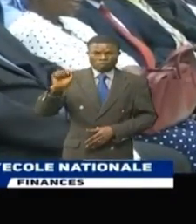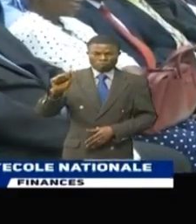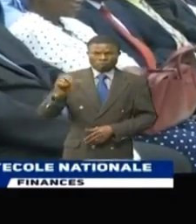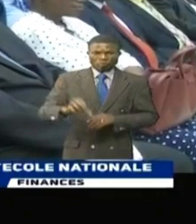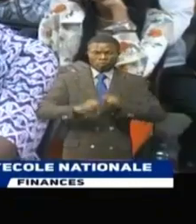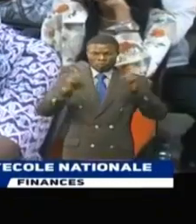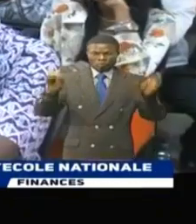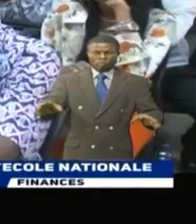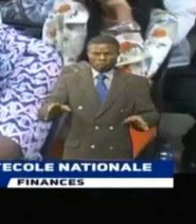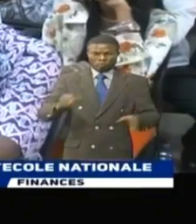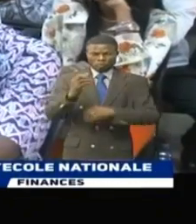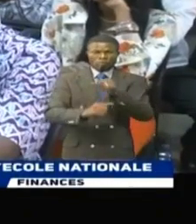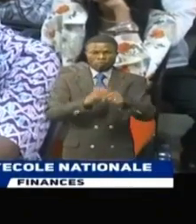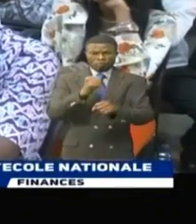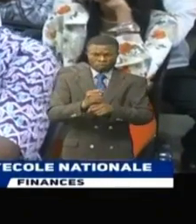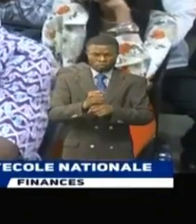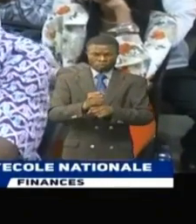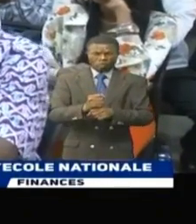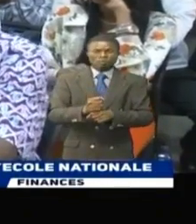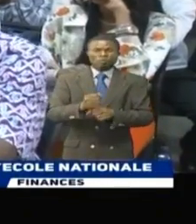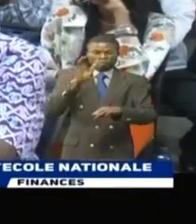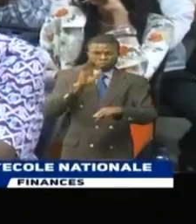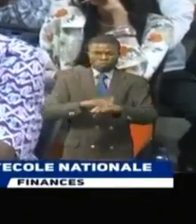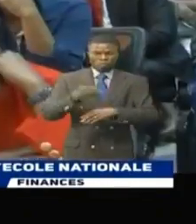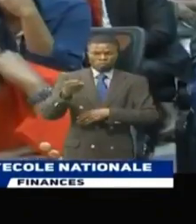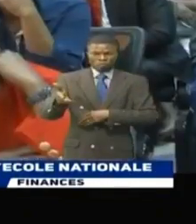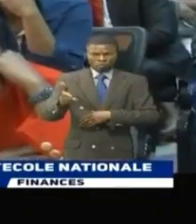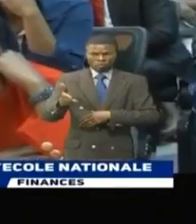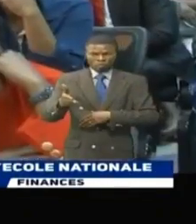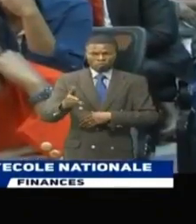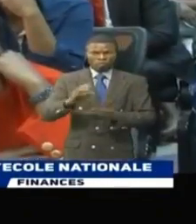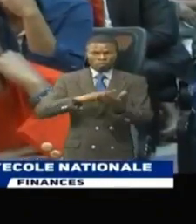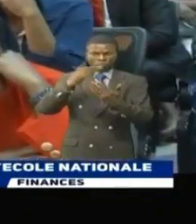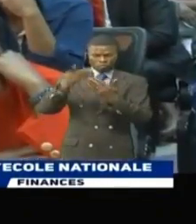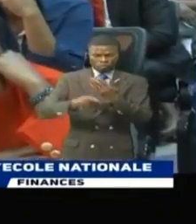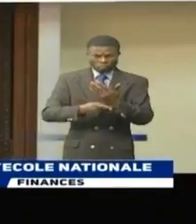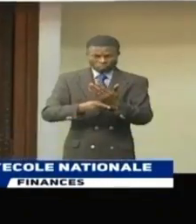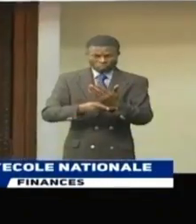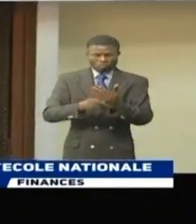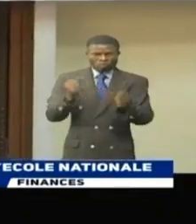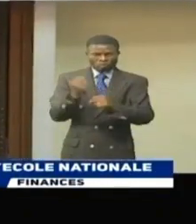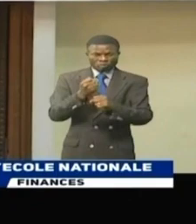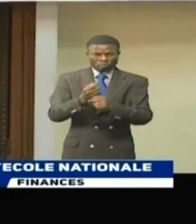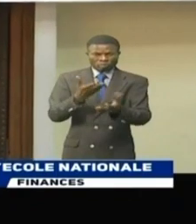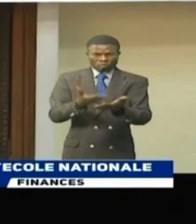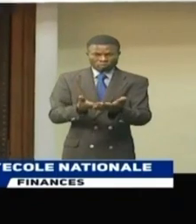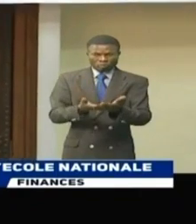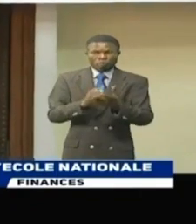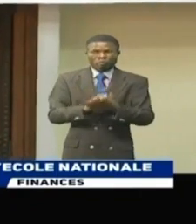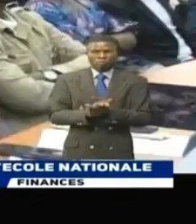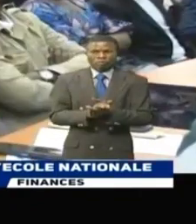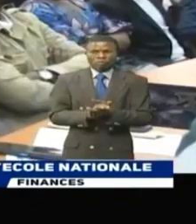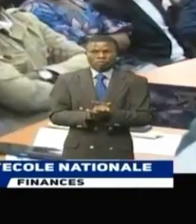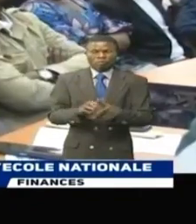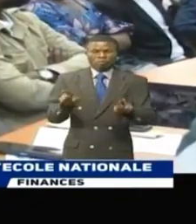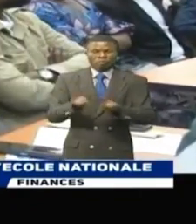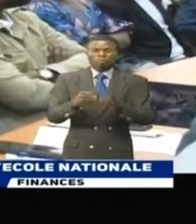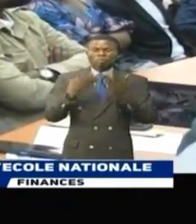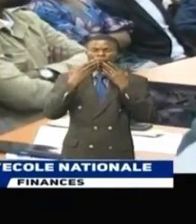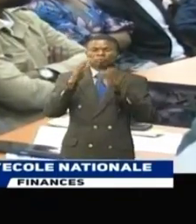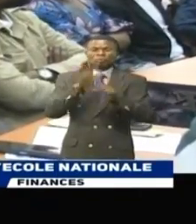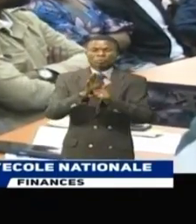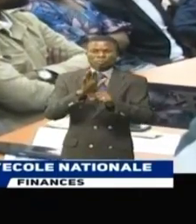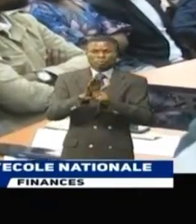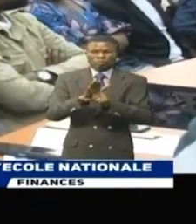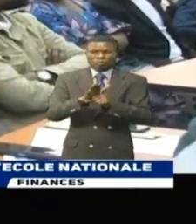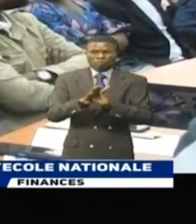50e bougie vient d'être soufflé, à dresser le bilan de l'ENF. Aujourd'hui, comme hier, comme il y a 50 ans,